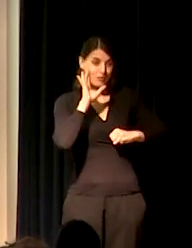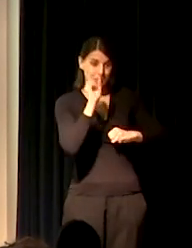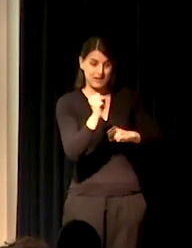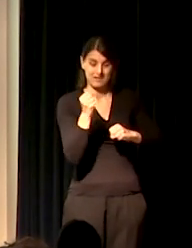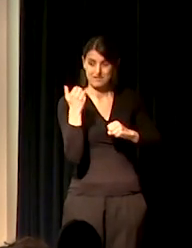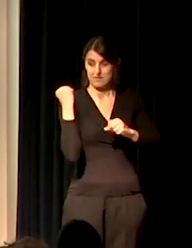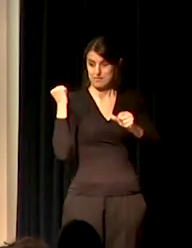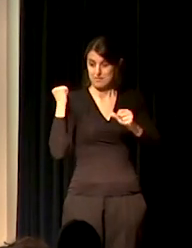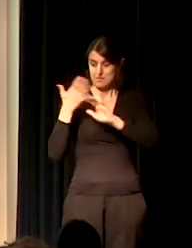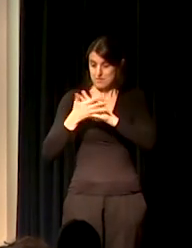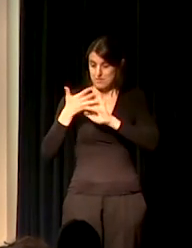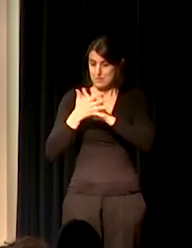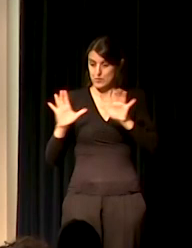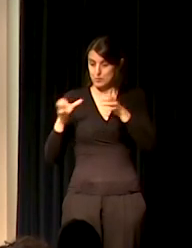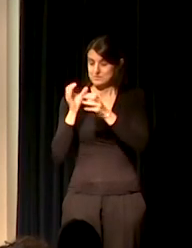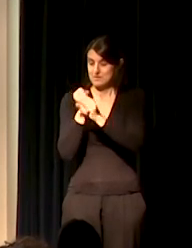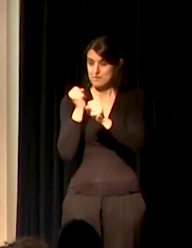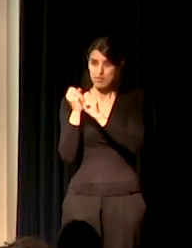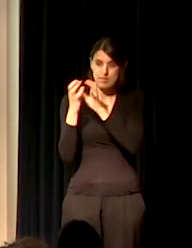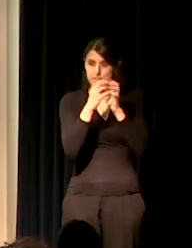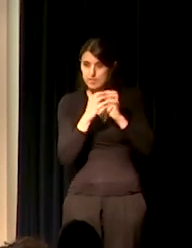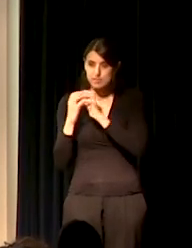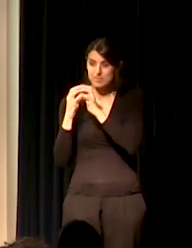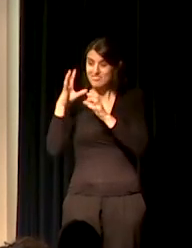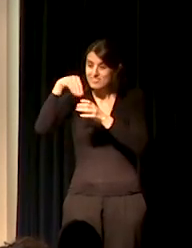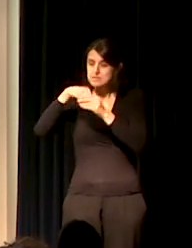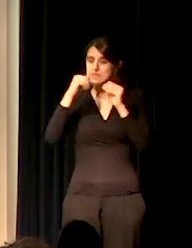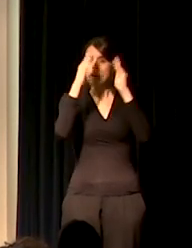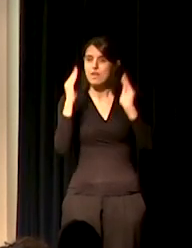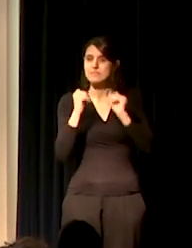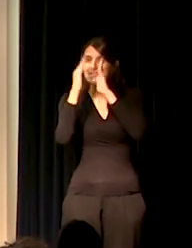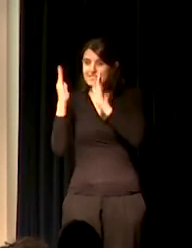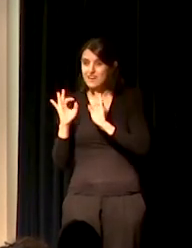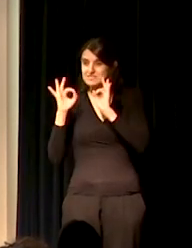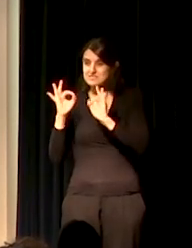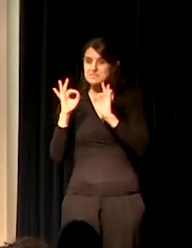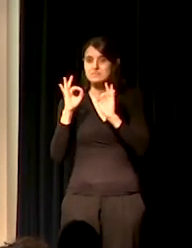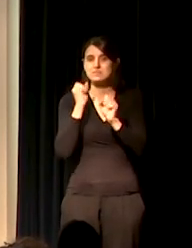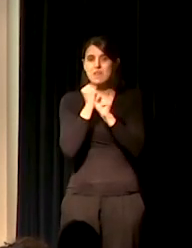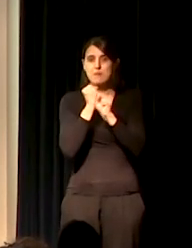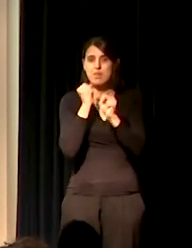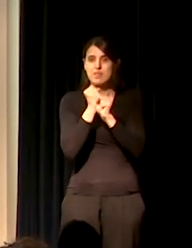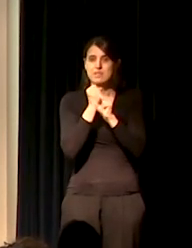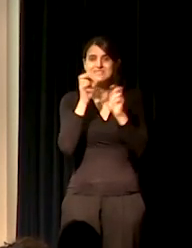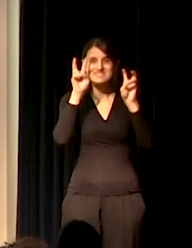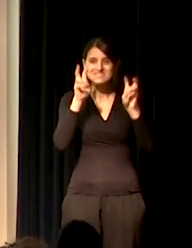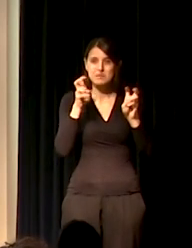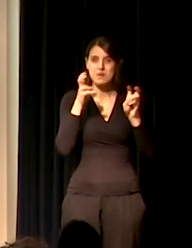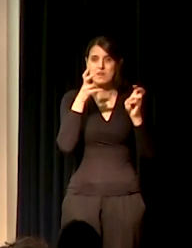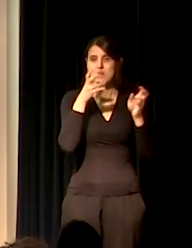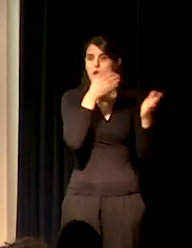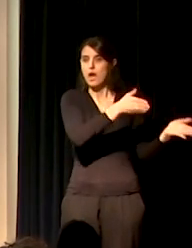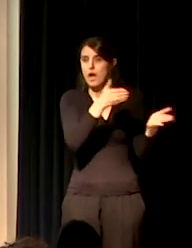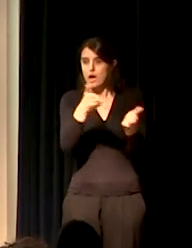sortit a partir d'un grup de treball d'entitats que justament ajuden i treballen amb